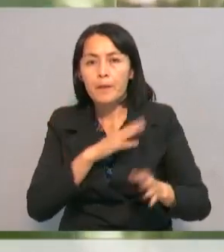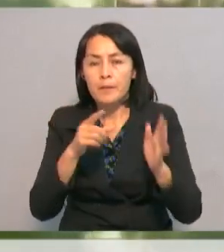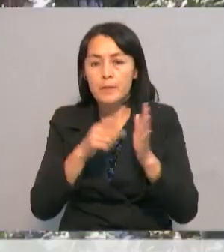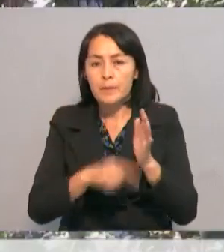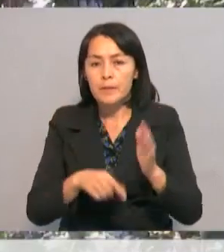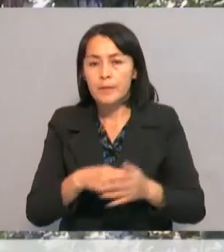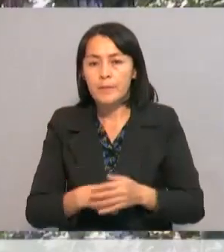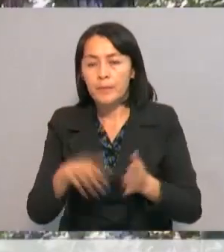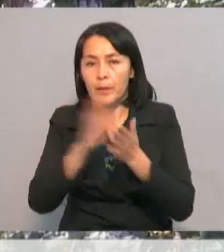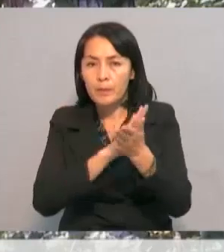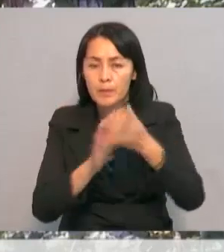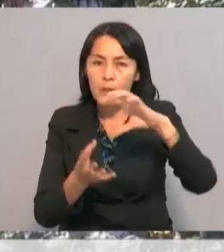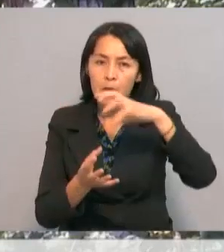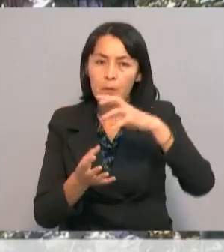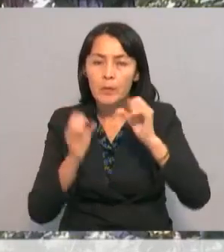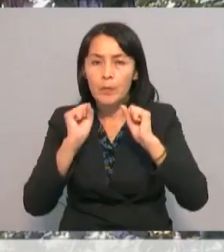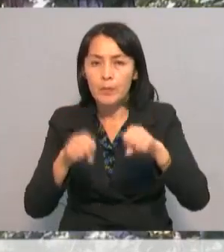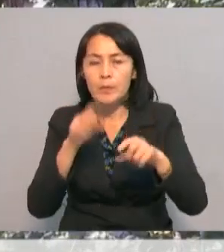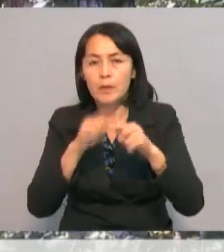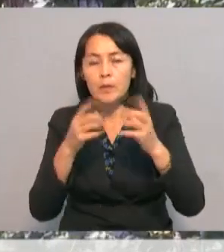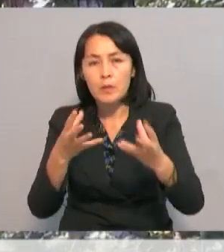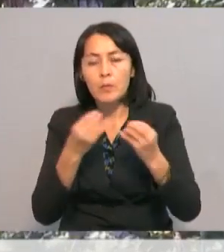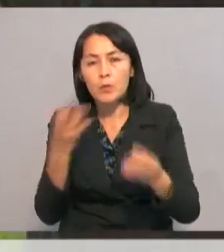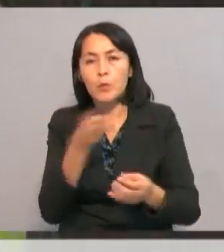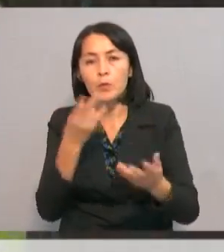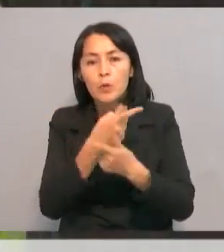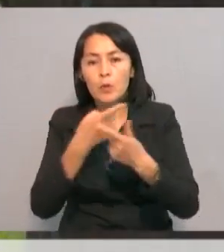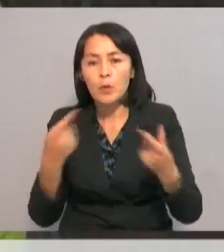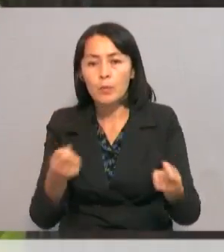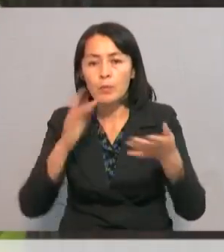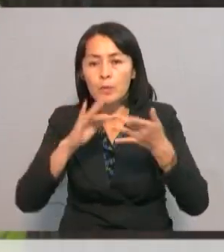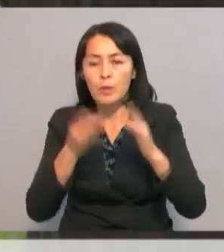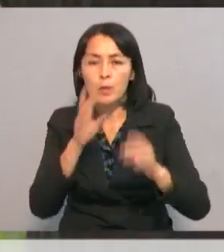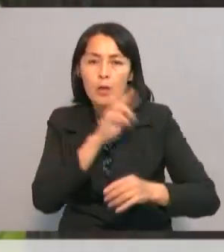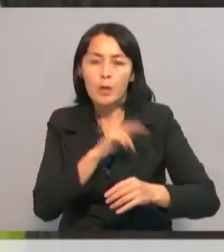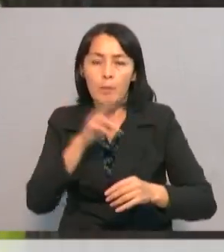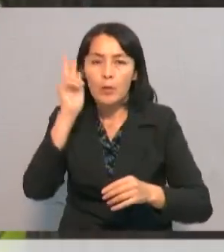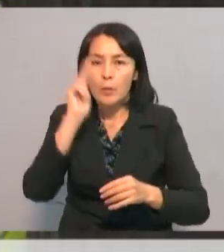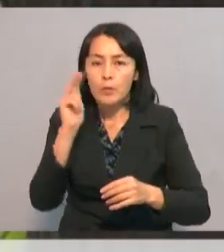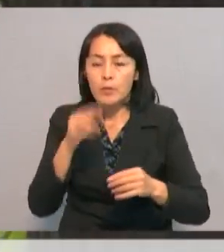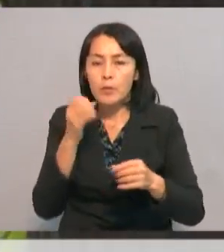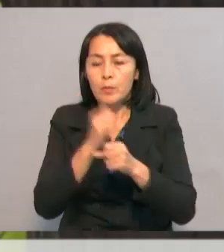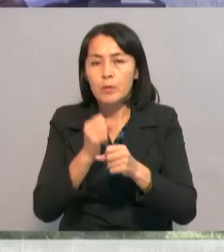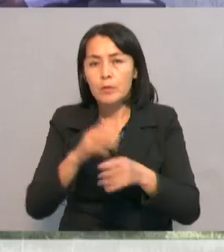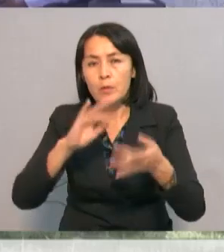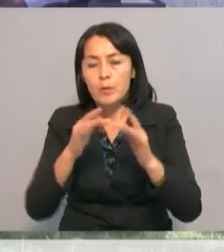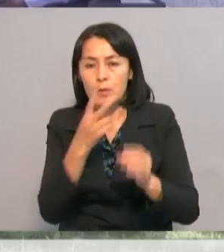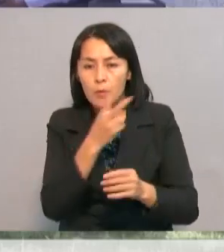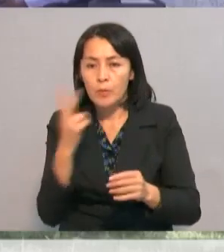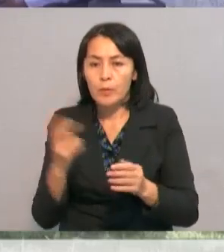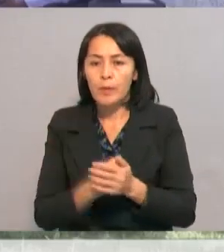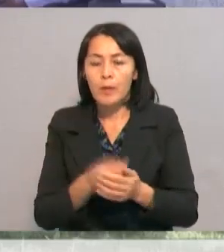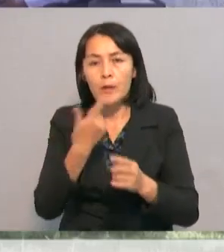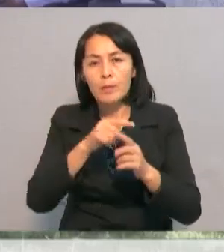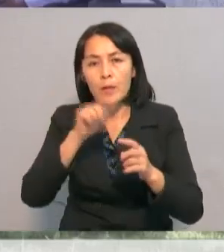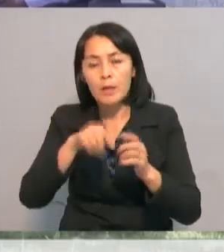70 бесплатные wi-fi позволяют быстро получать необходимую информацию работать учиться или пользоваться социальными сетями